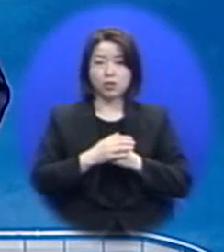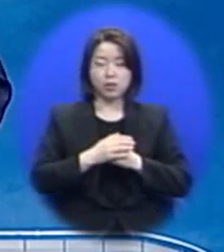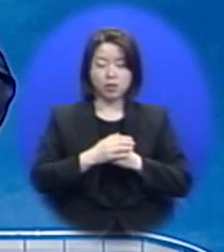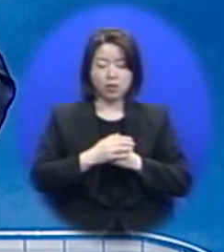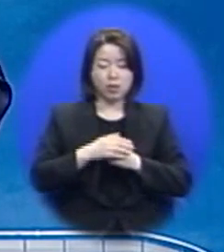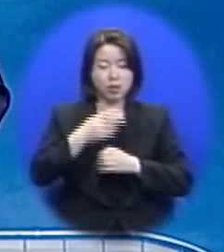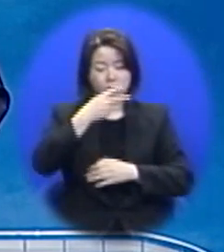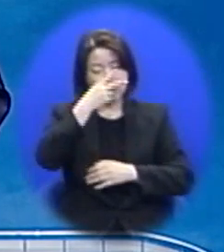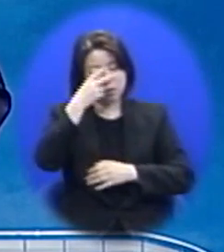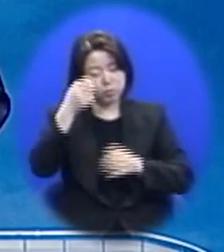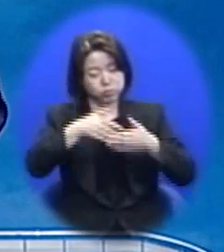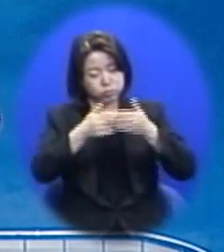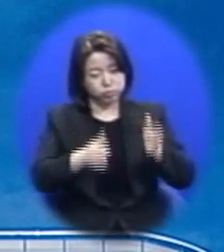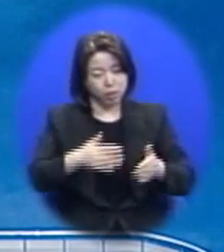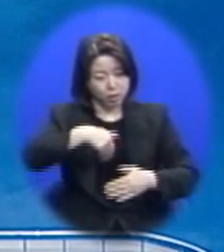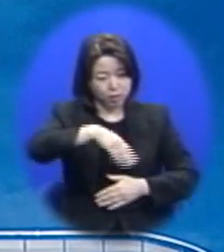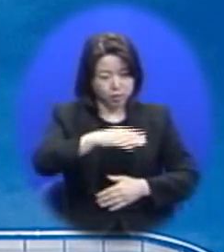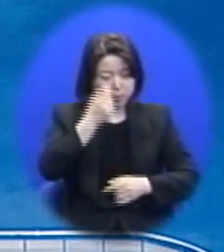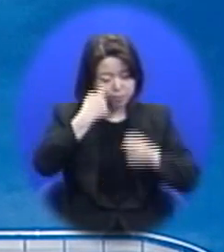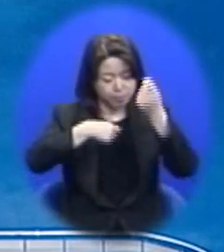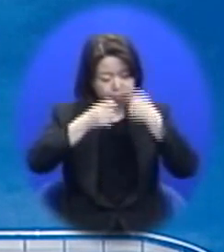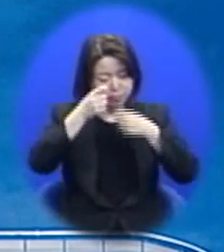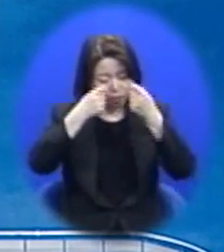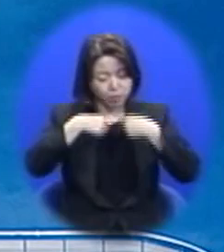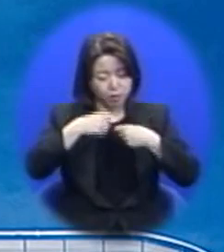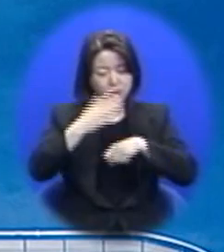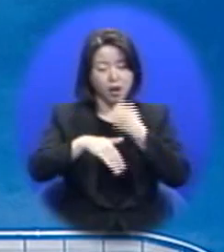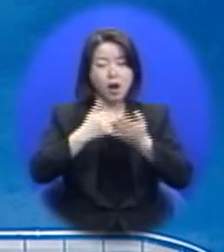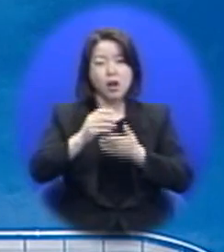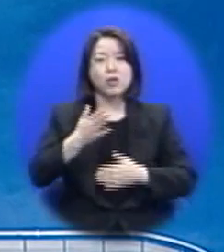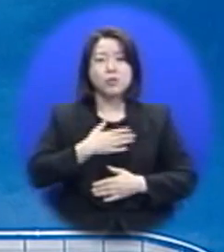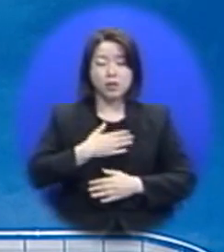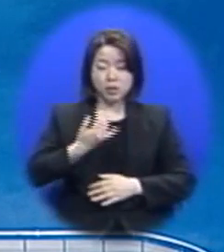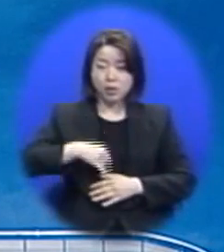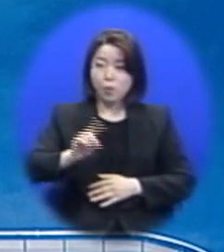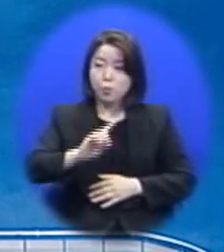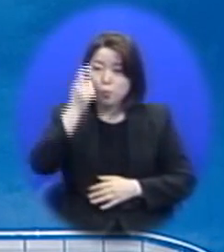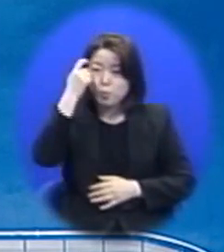기도했습니다. 하나님 우리 딸 왜 이래요? 하나님 우리 딸 큰일 났어요.